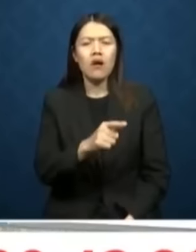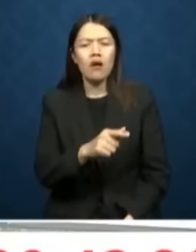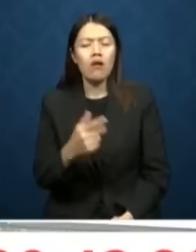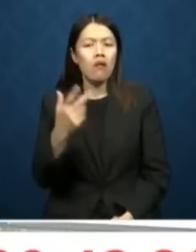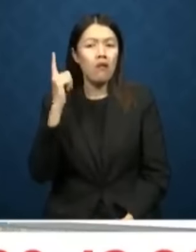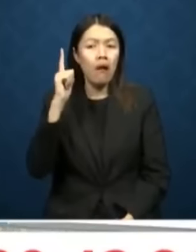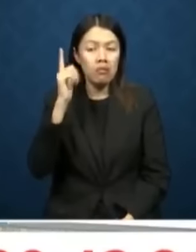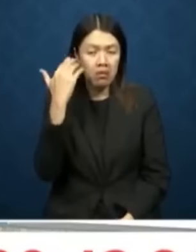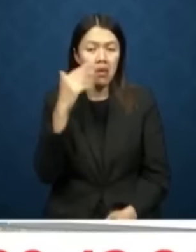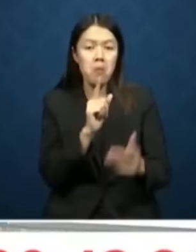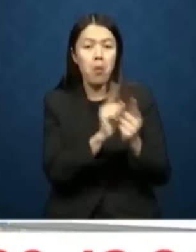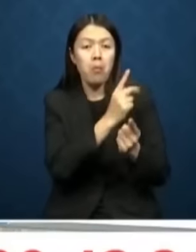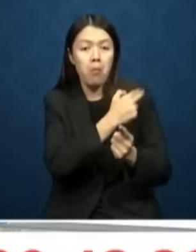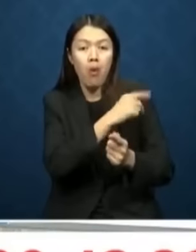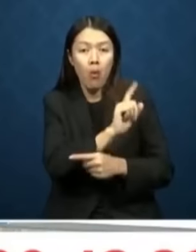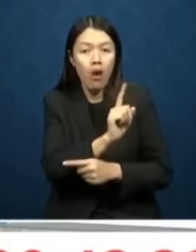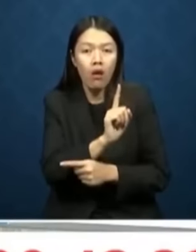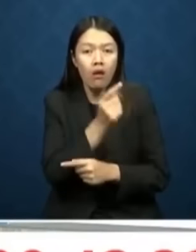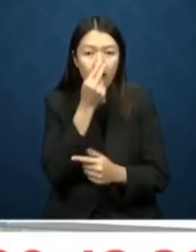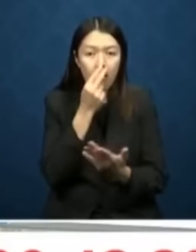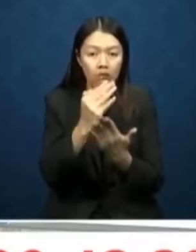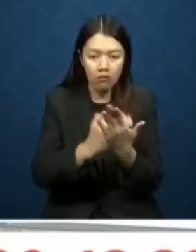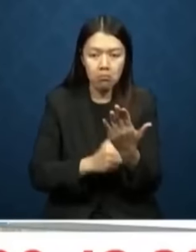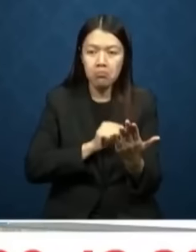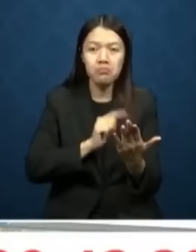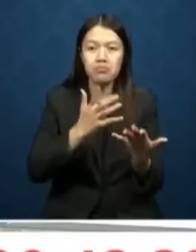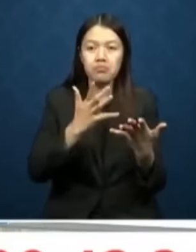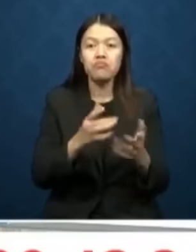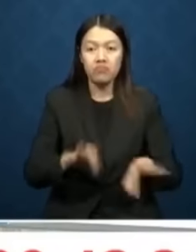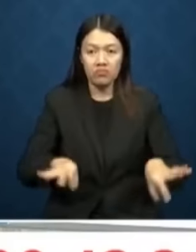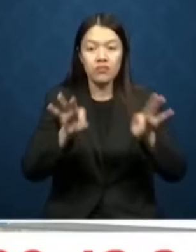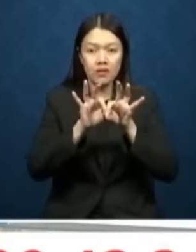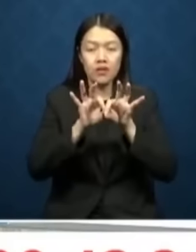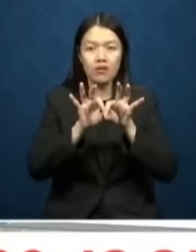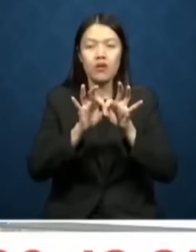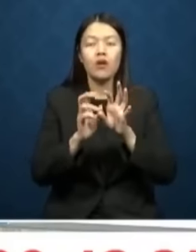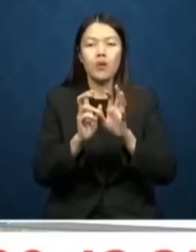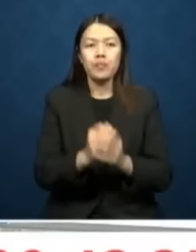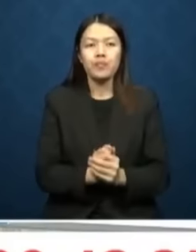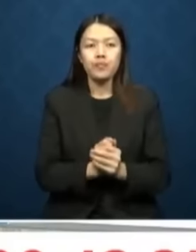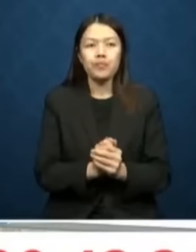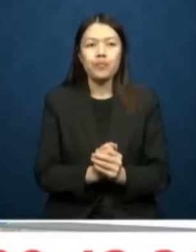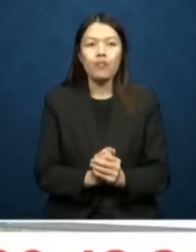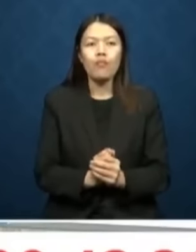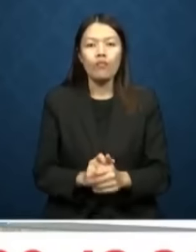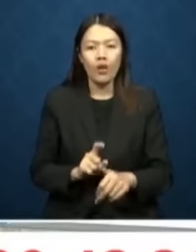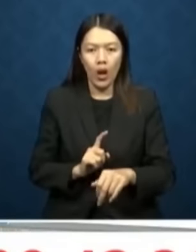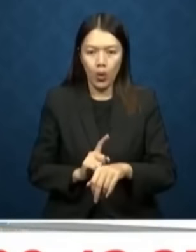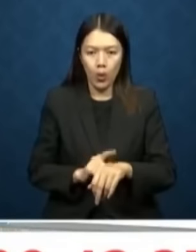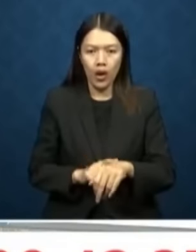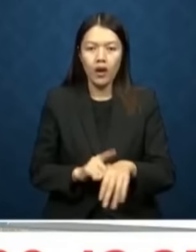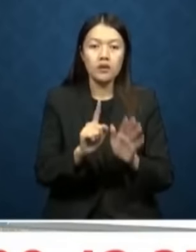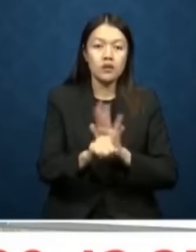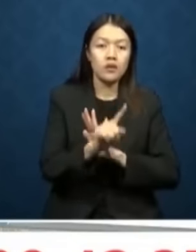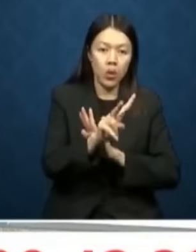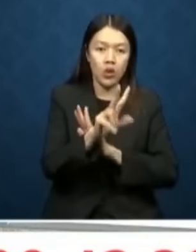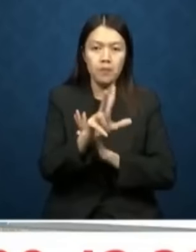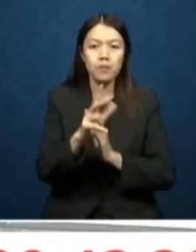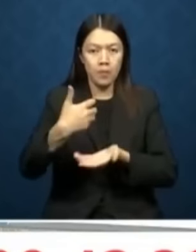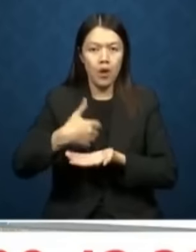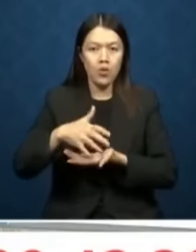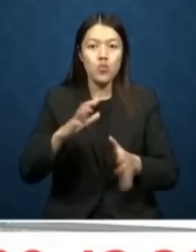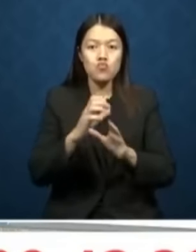มนะครับสรุปผมคิดว่าเรื่องนี้สำคัญมากนะครับท่านประธานและก็จะใช้เวลาในห่วง 1-2 นาทีสุดท้ายเ